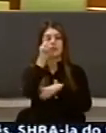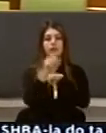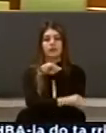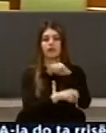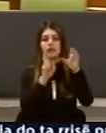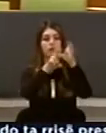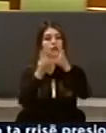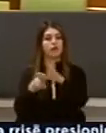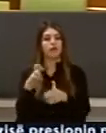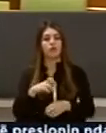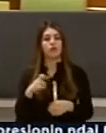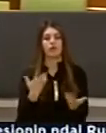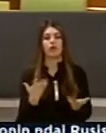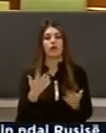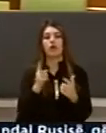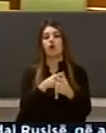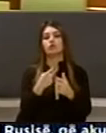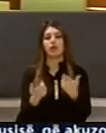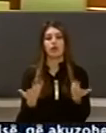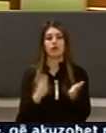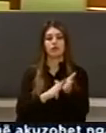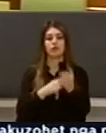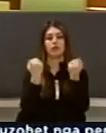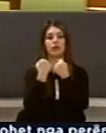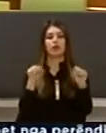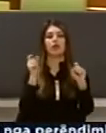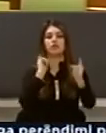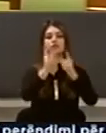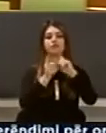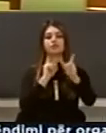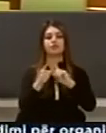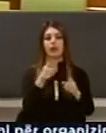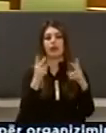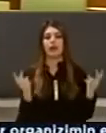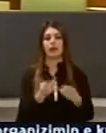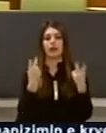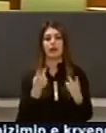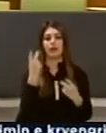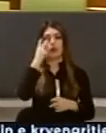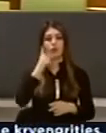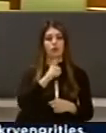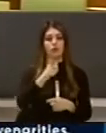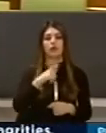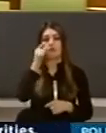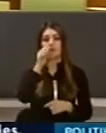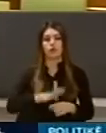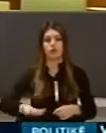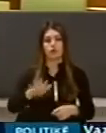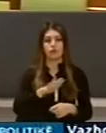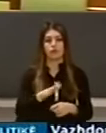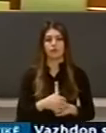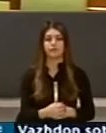Evropian, apo thënë më mirë, liria e lëvizjes do të rrisë sigurinë dhe mirëkuptimin midis popujve dhe do t'i thyë